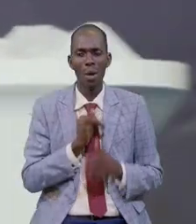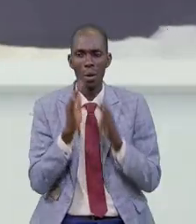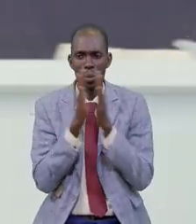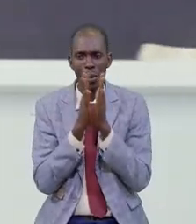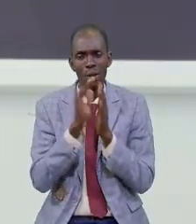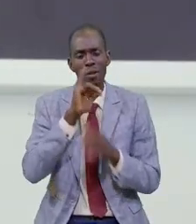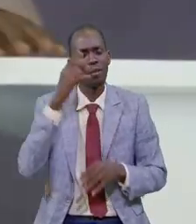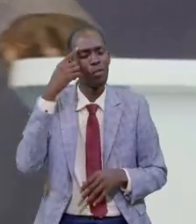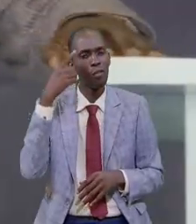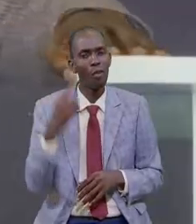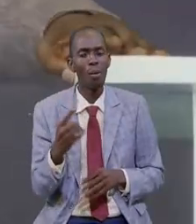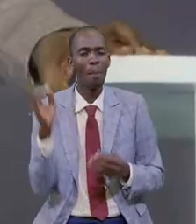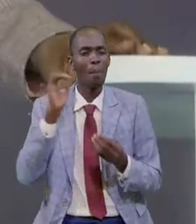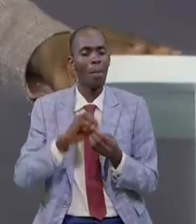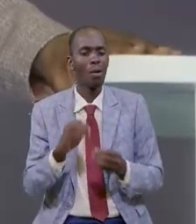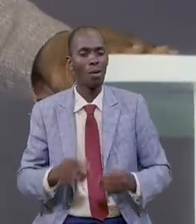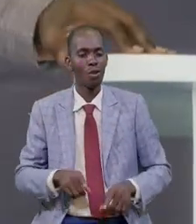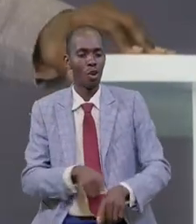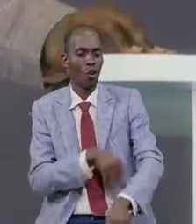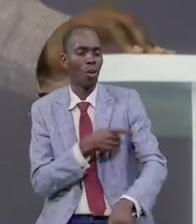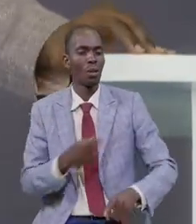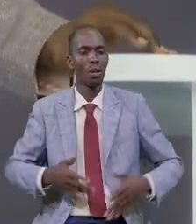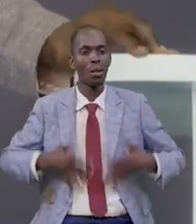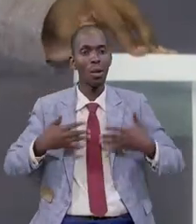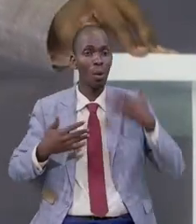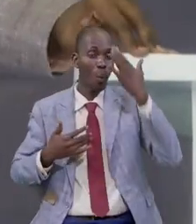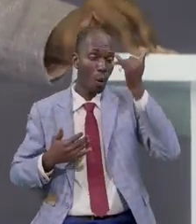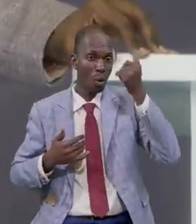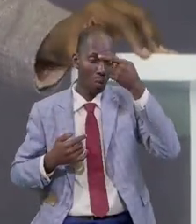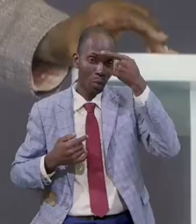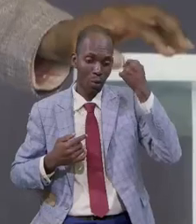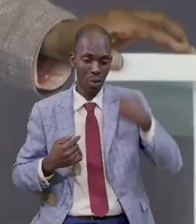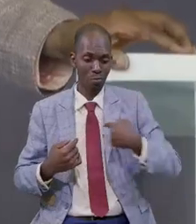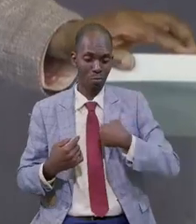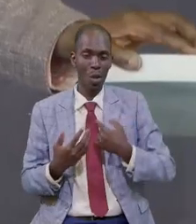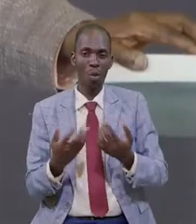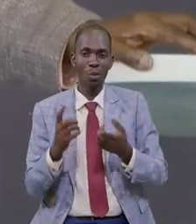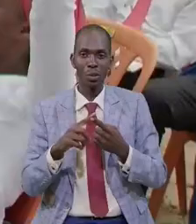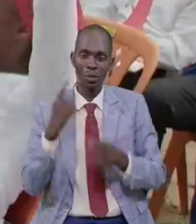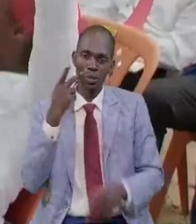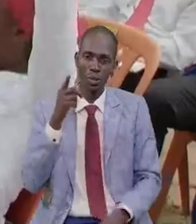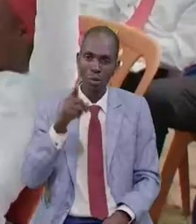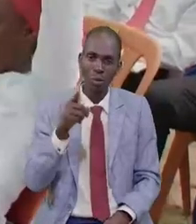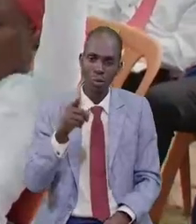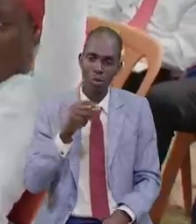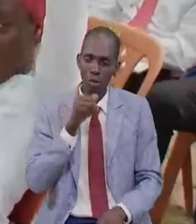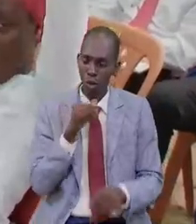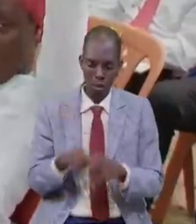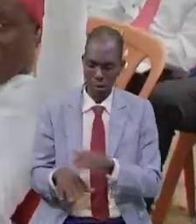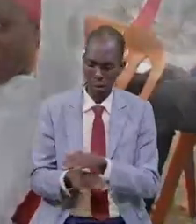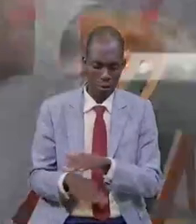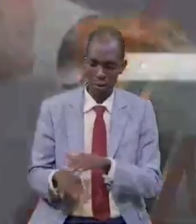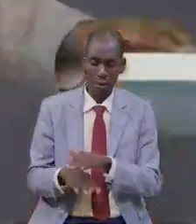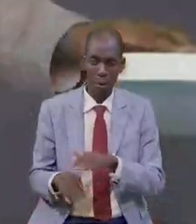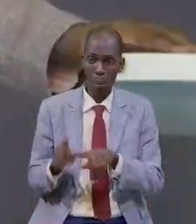longue vie je veux voir te voir arrivver au sommet là-bas avant